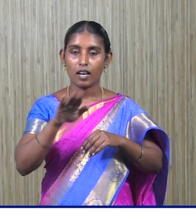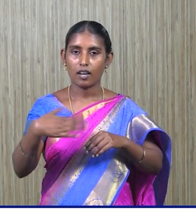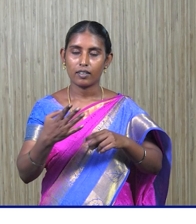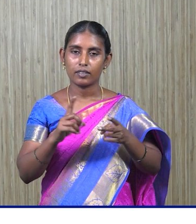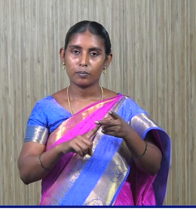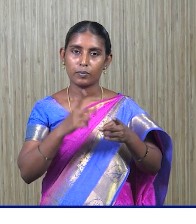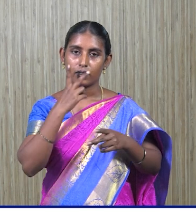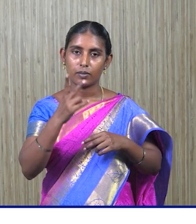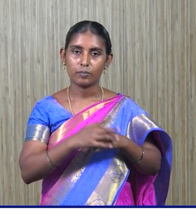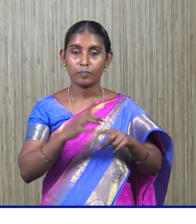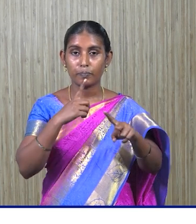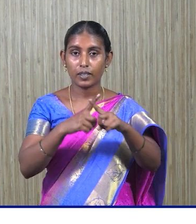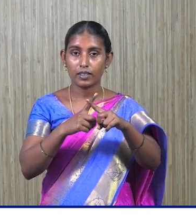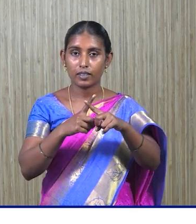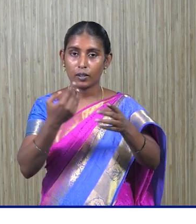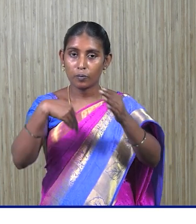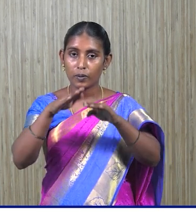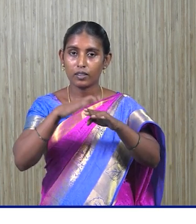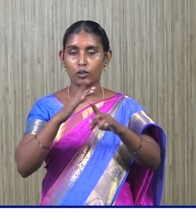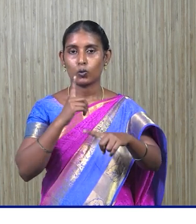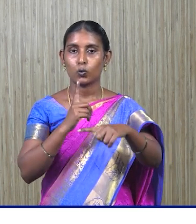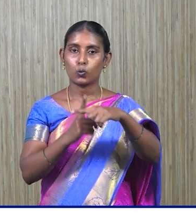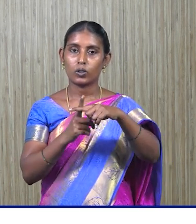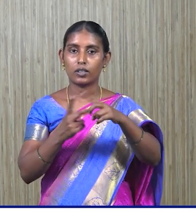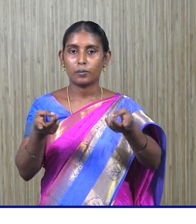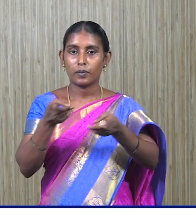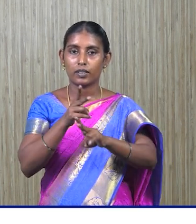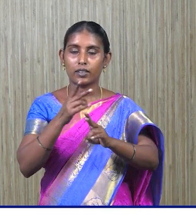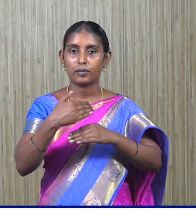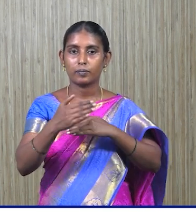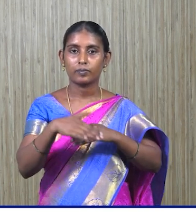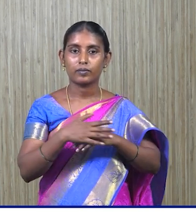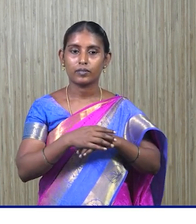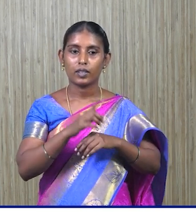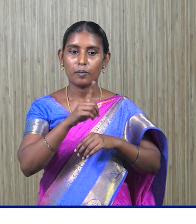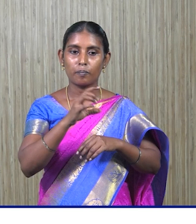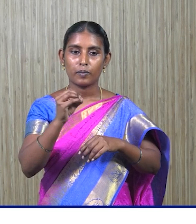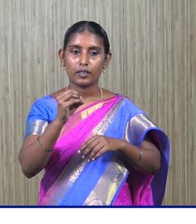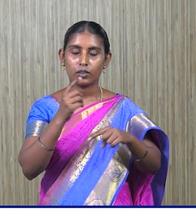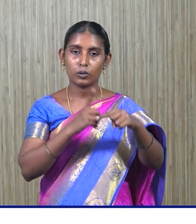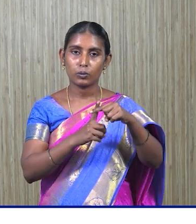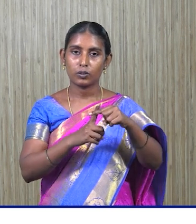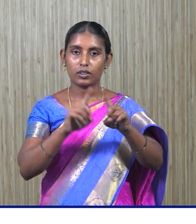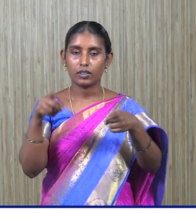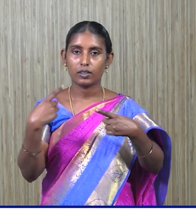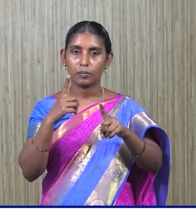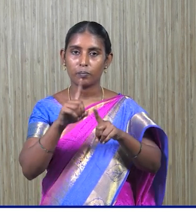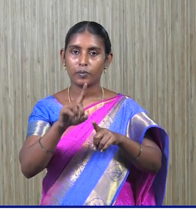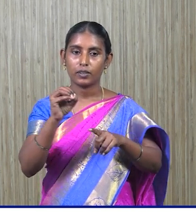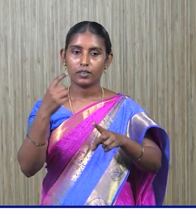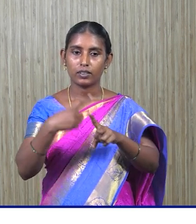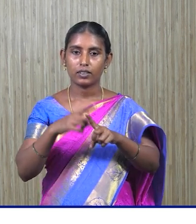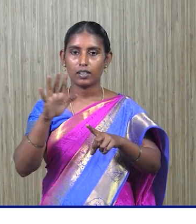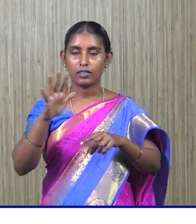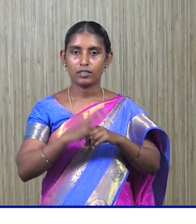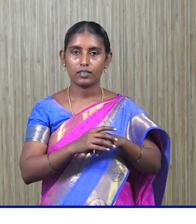பண்பு பெருக்கலின் மீதான கூட்டலின் பங்கீட்டு பண்பு. 10 கூட்டல் 10 பெருக்கல் 5. அப்போ என்னவாக இருக்கும் விடை? அடைப்புக்குறிகள் உள்ள என்ன